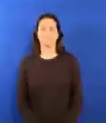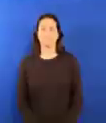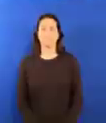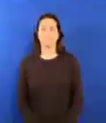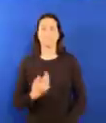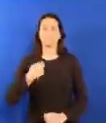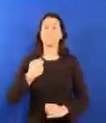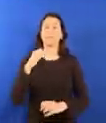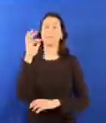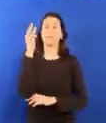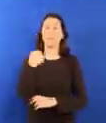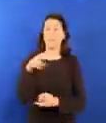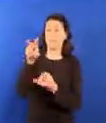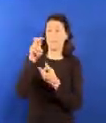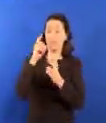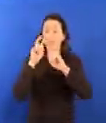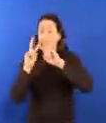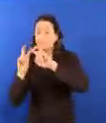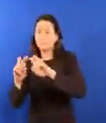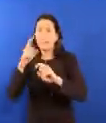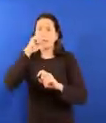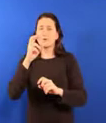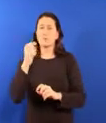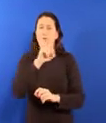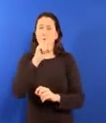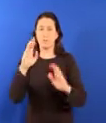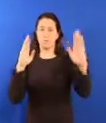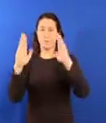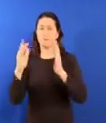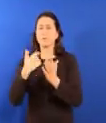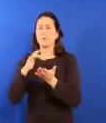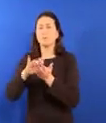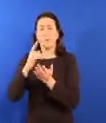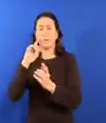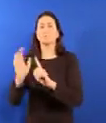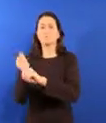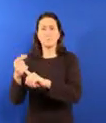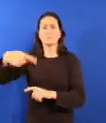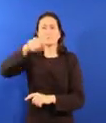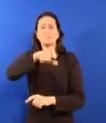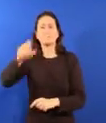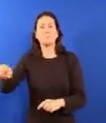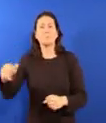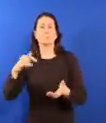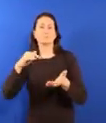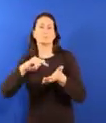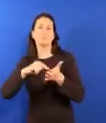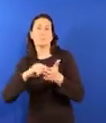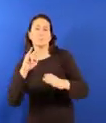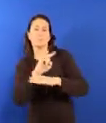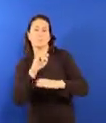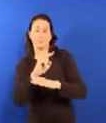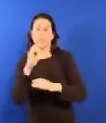Bizkaiko Ogasun eta Finantzen Foru Diputatu Jose Maria Iruarrizagak batzar nagusien aurrean esan du zerga iruzurraren aurka Bizkaiko